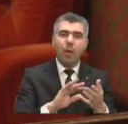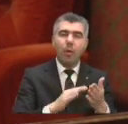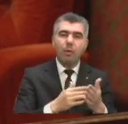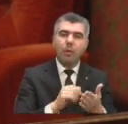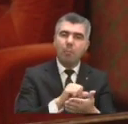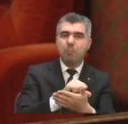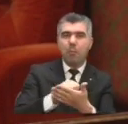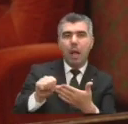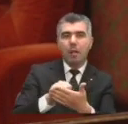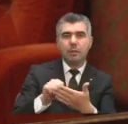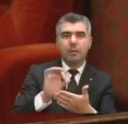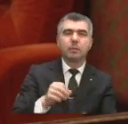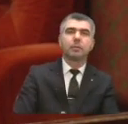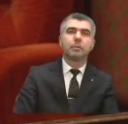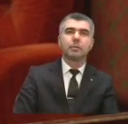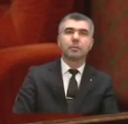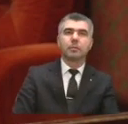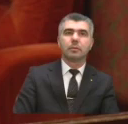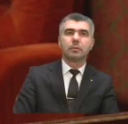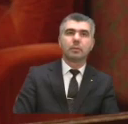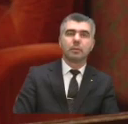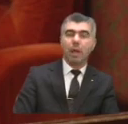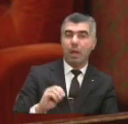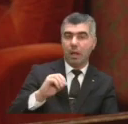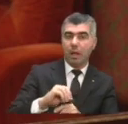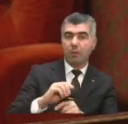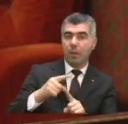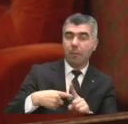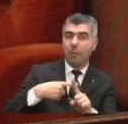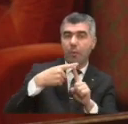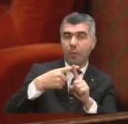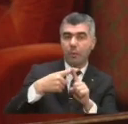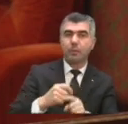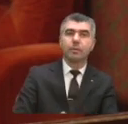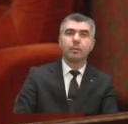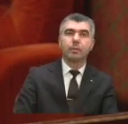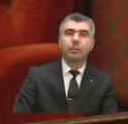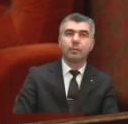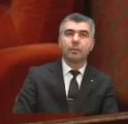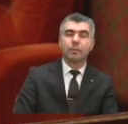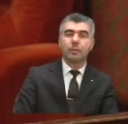نخلصوها. واكثر من هذا شفنا يعني